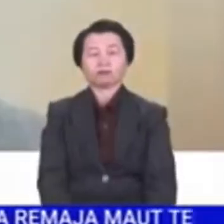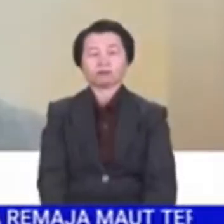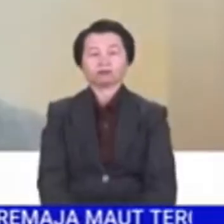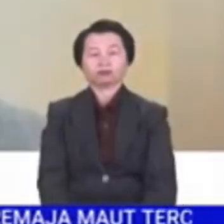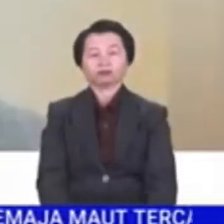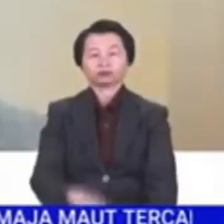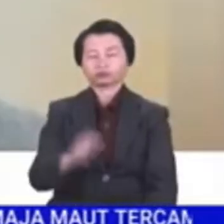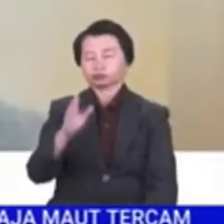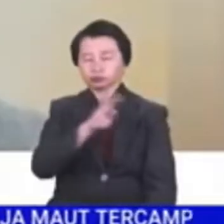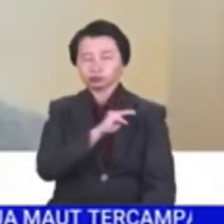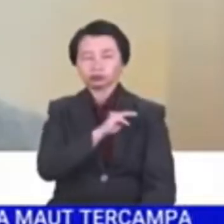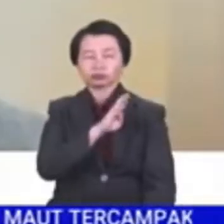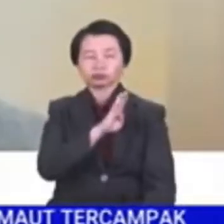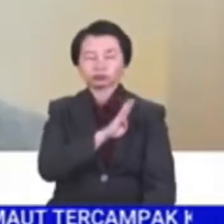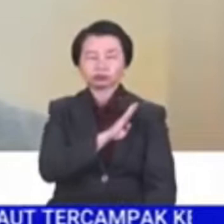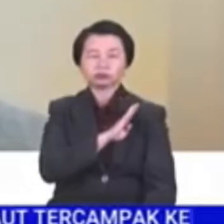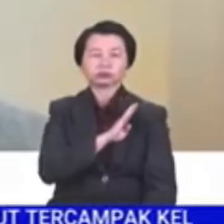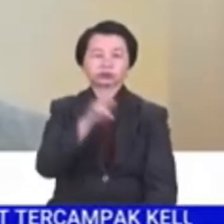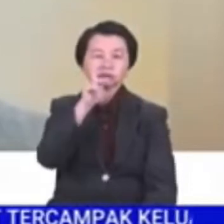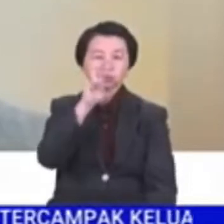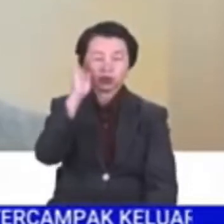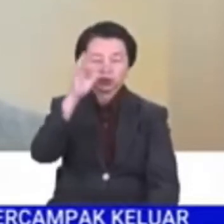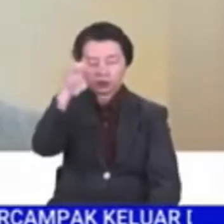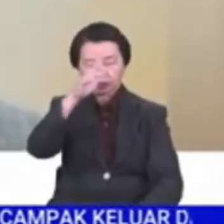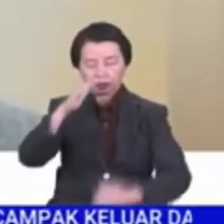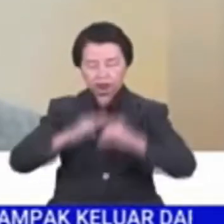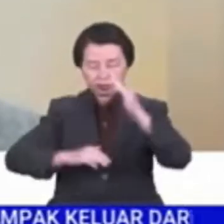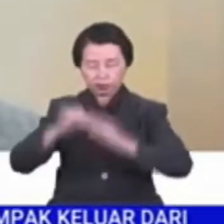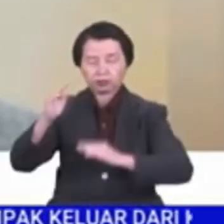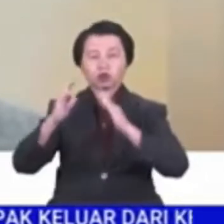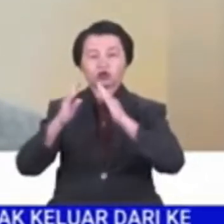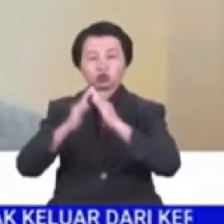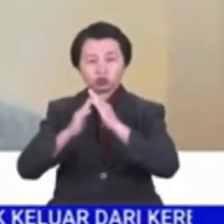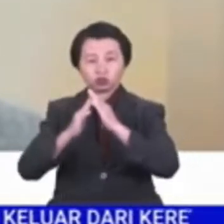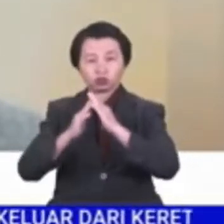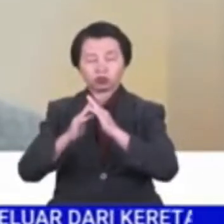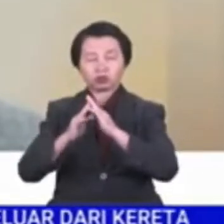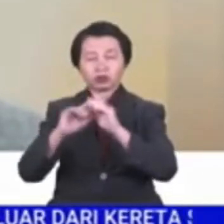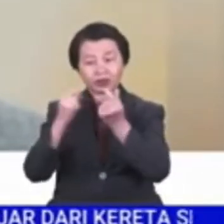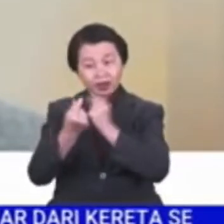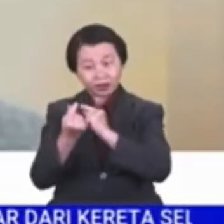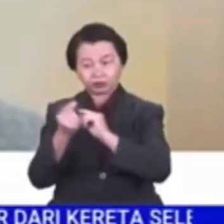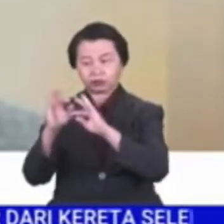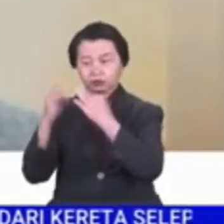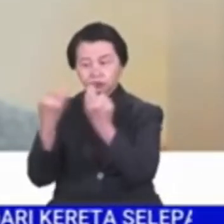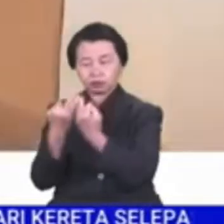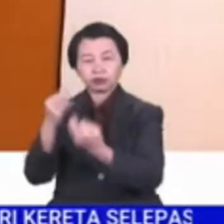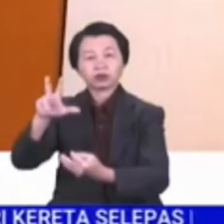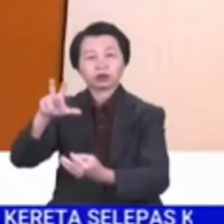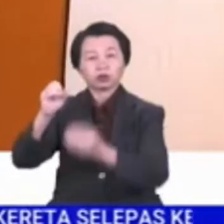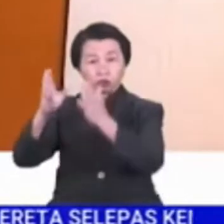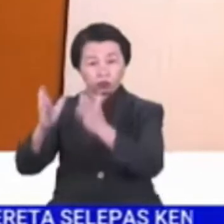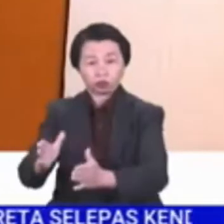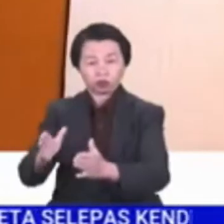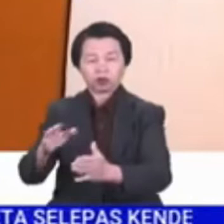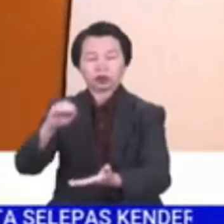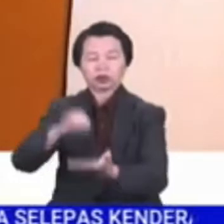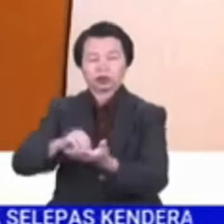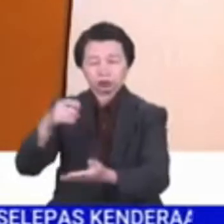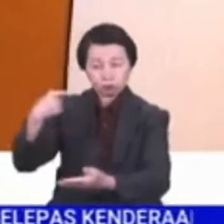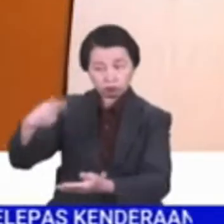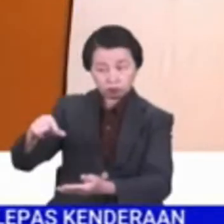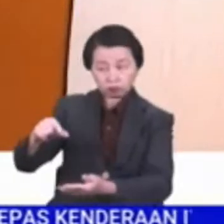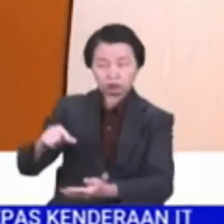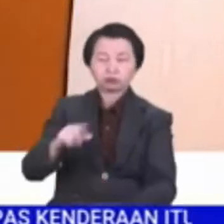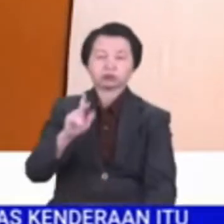Biar kata kerajaan lebih juga akan membina semula rumah ganti bagi 30 kode yang layak di atas tanah lembaga kemajuan